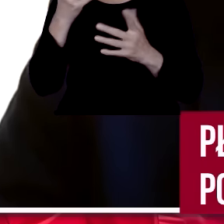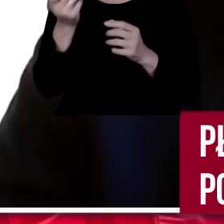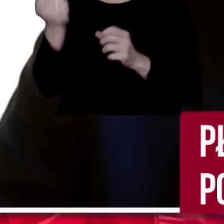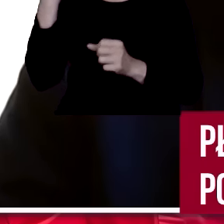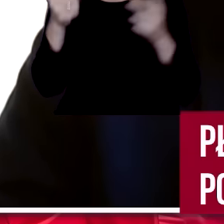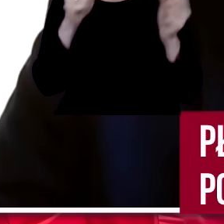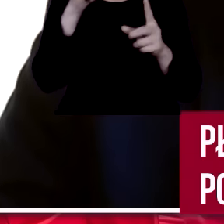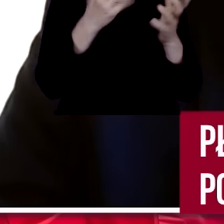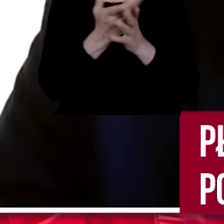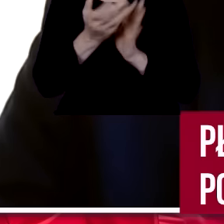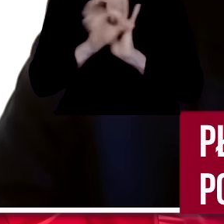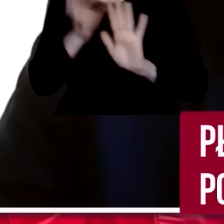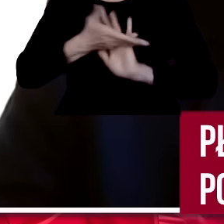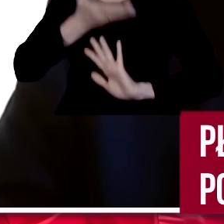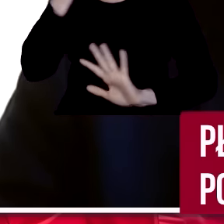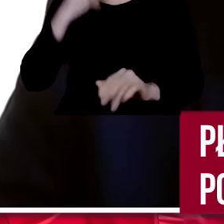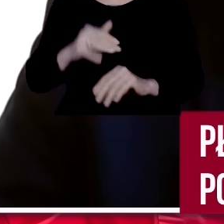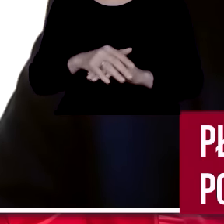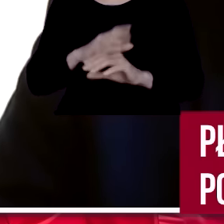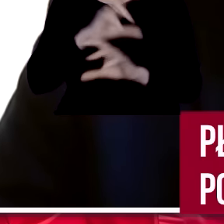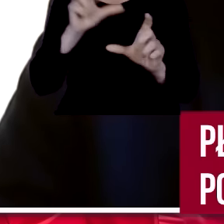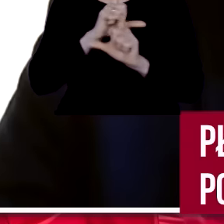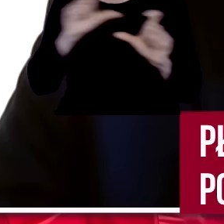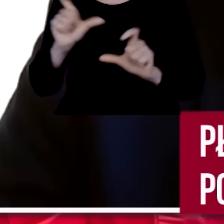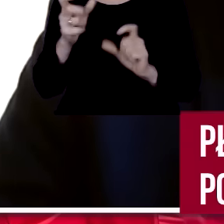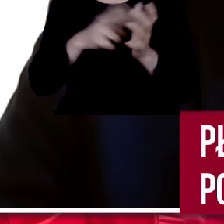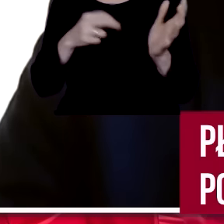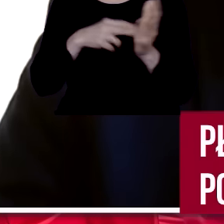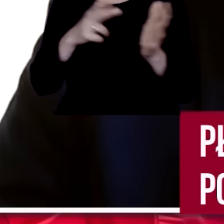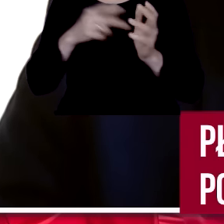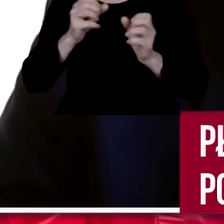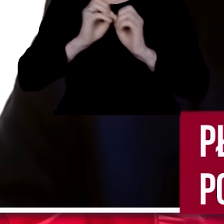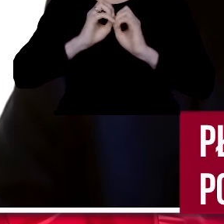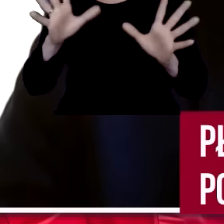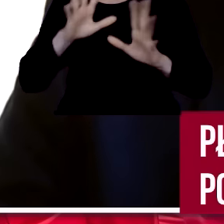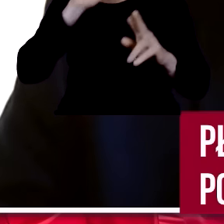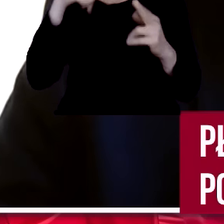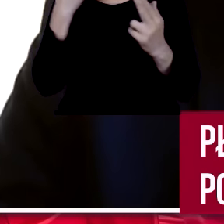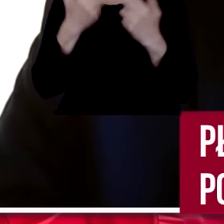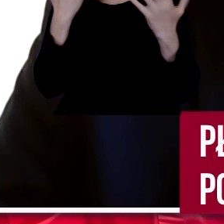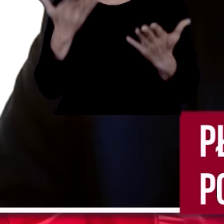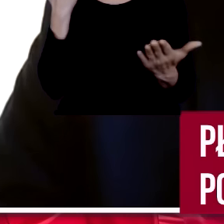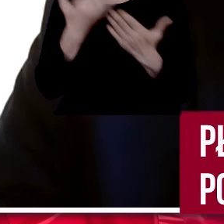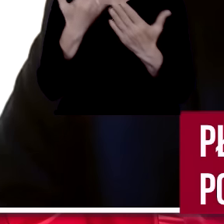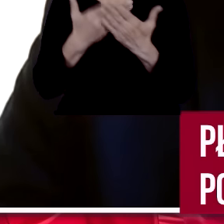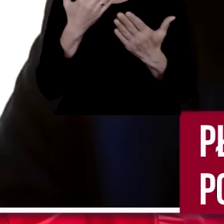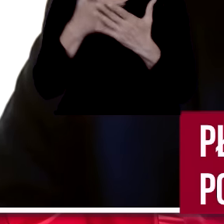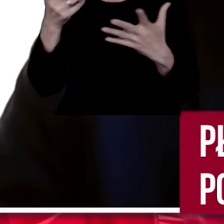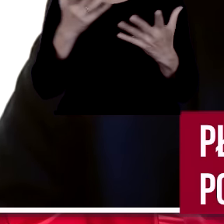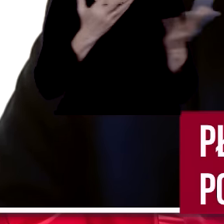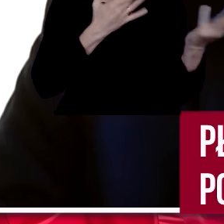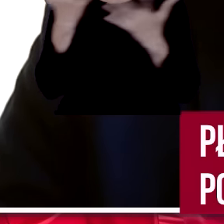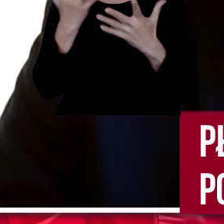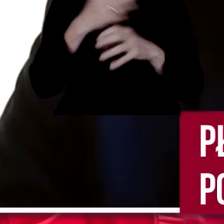bardzo dawna i non stop brakuje jasnej jednoznacznej rzeczowej odpowiedzi dlaczego one wybuchają i kto za tym